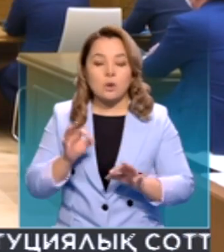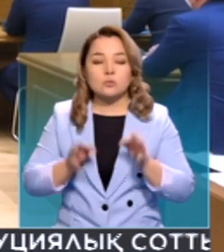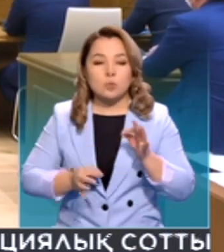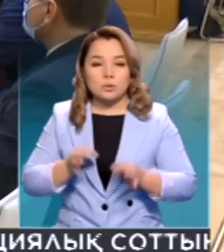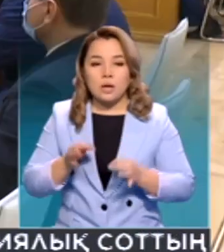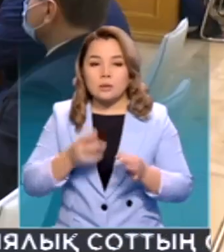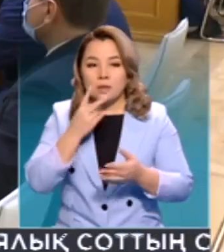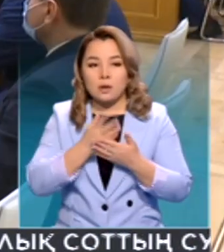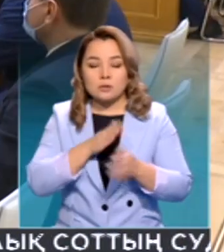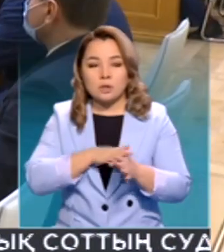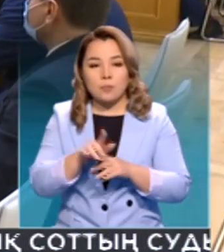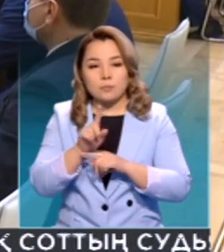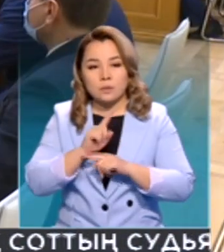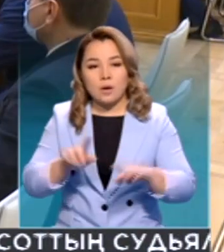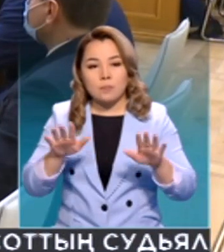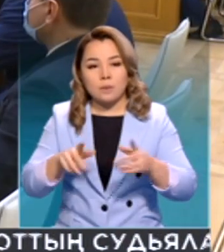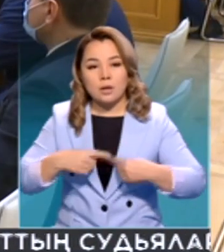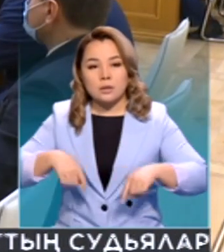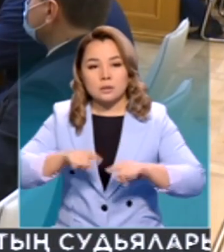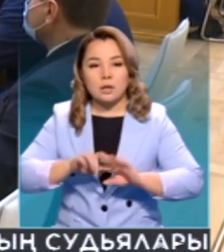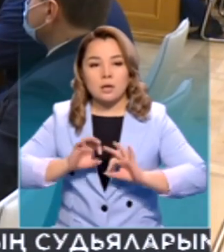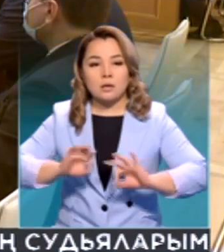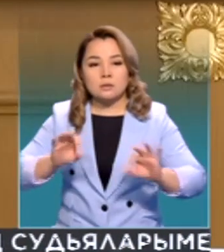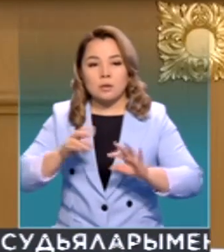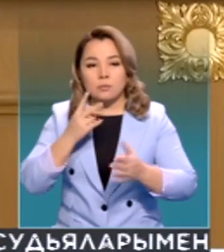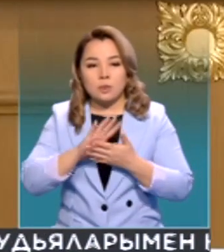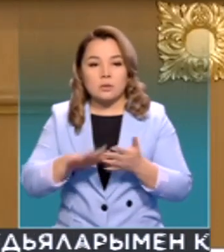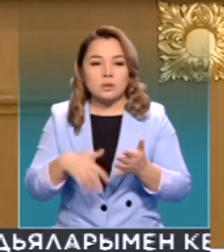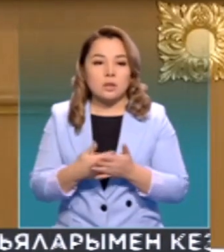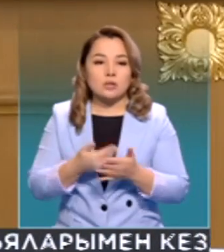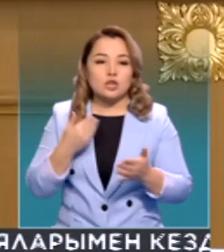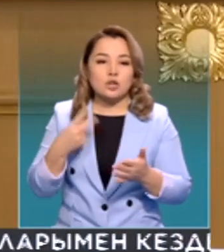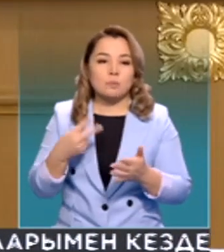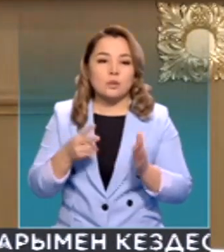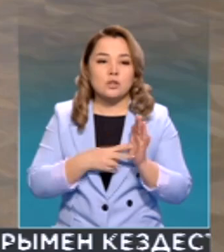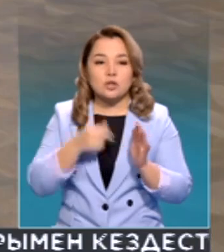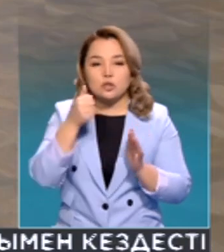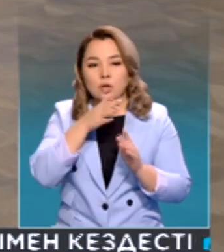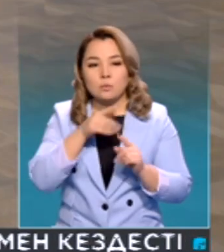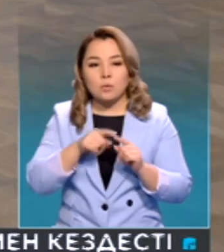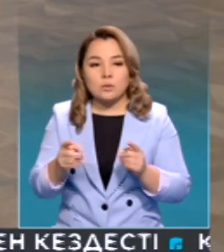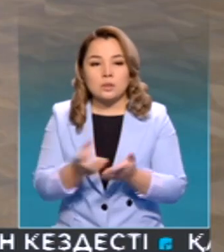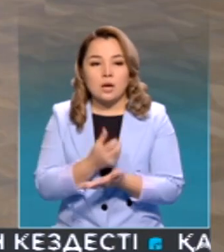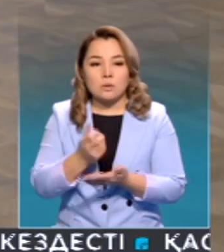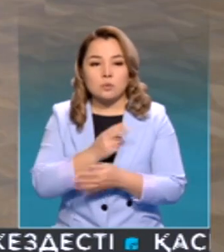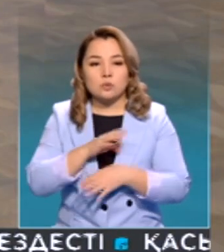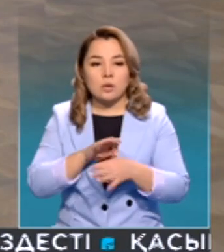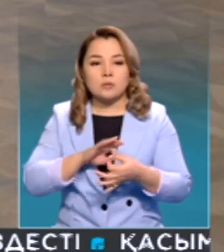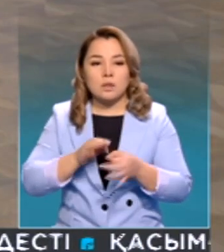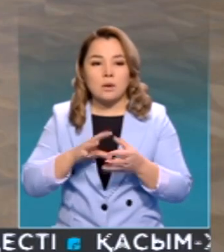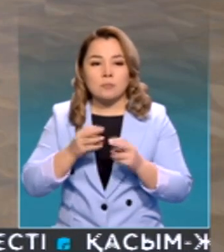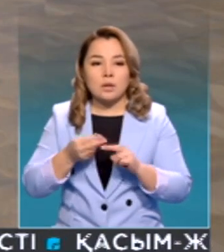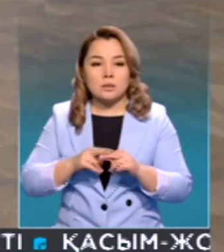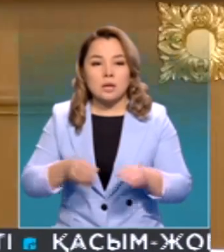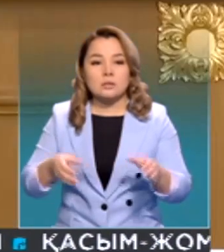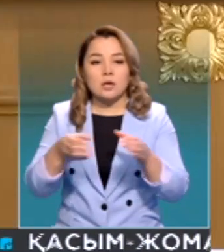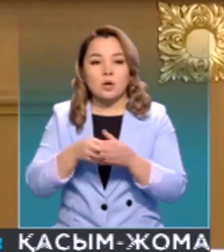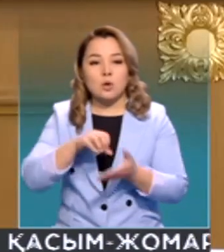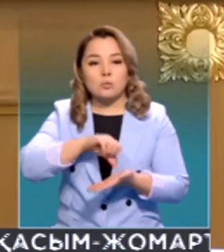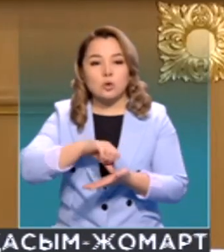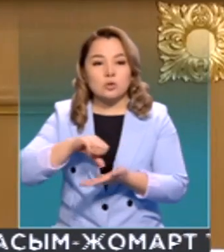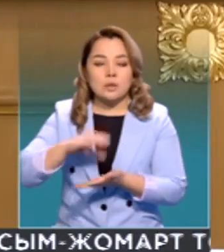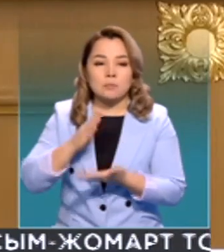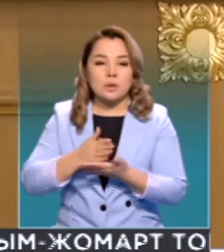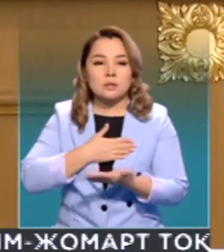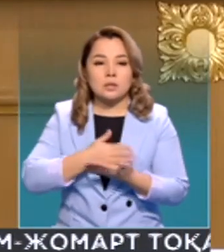айрықша рөл атқаратын орган екенін атап өтті. Бұған дейін 27 жыл бойы табысты жұмыс істеген Конституциялық кеңес мүшелеріне және онда